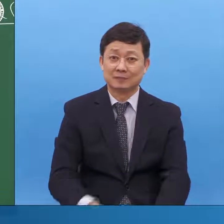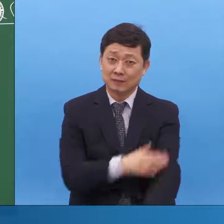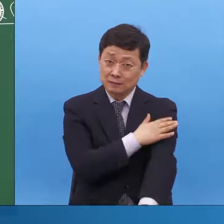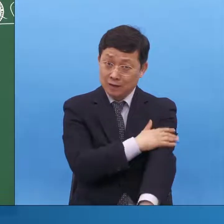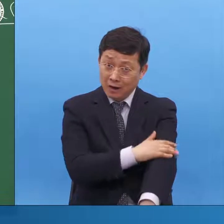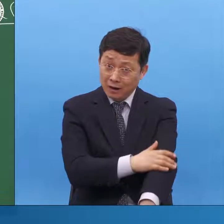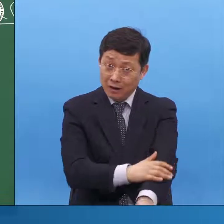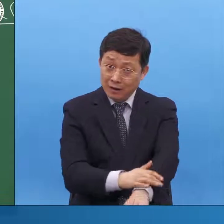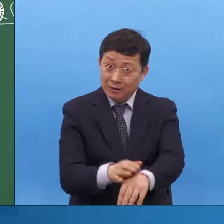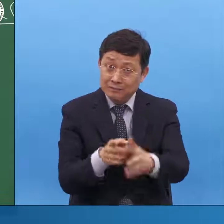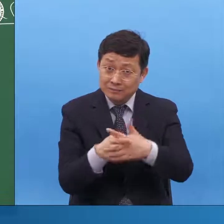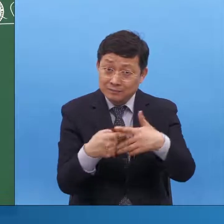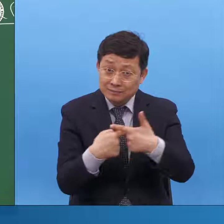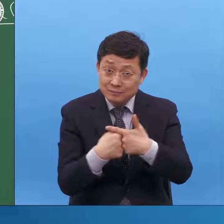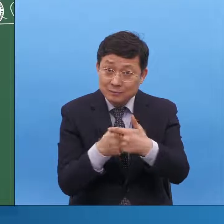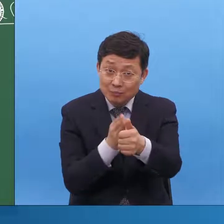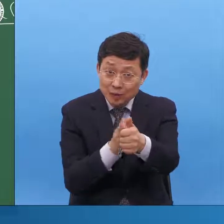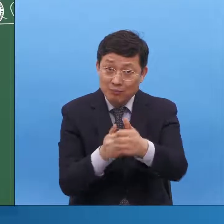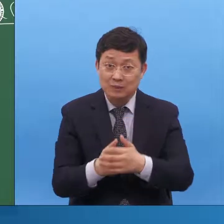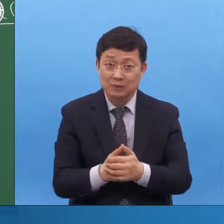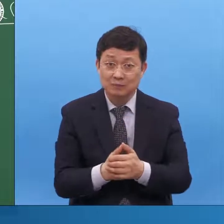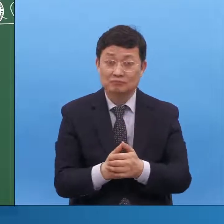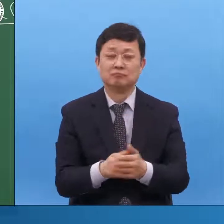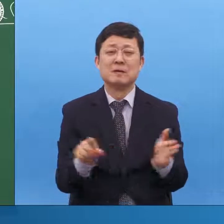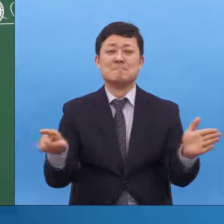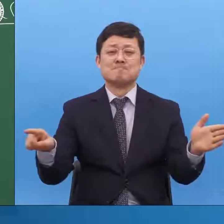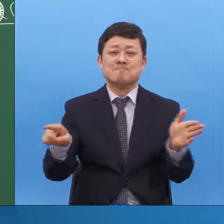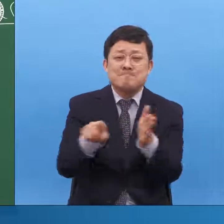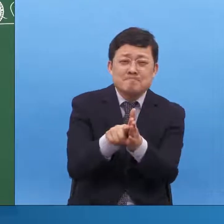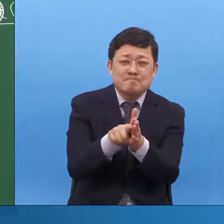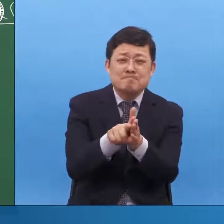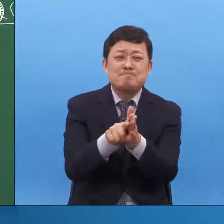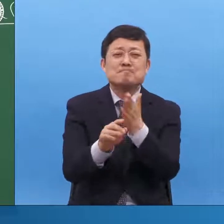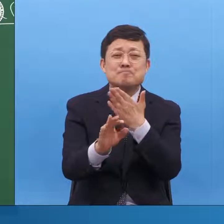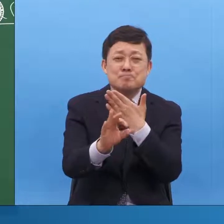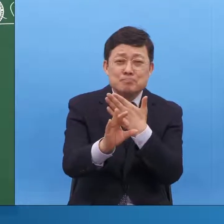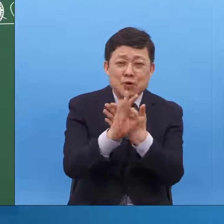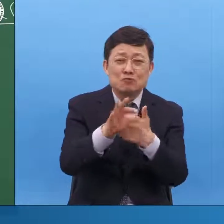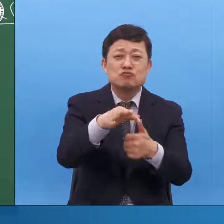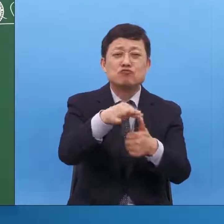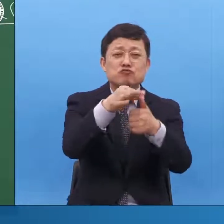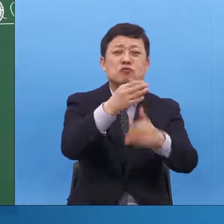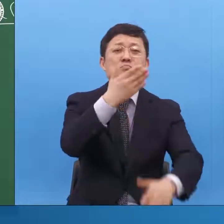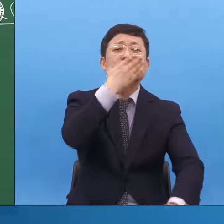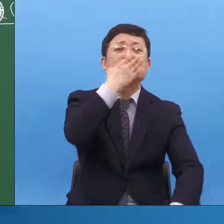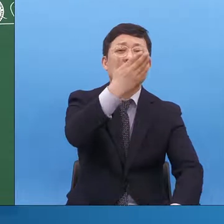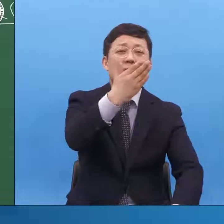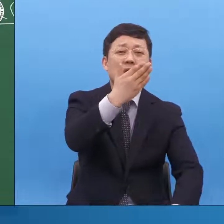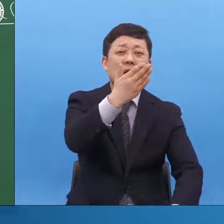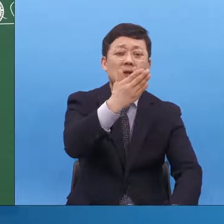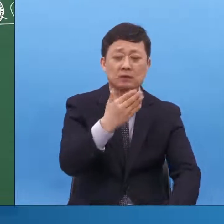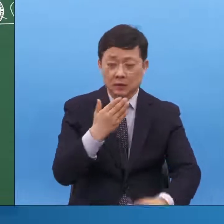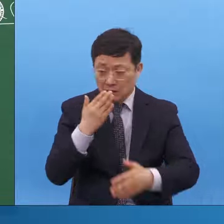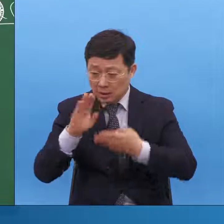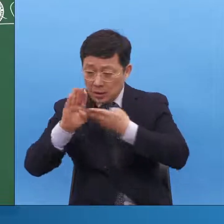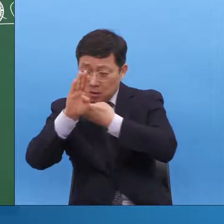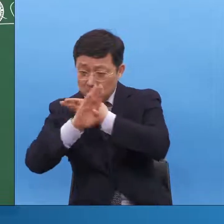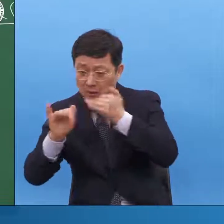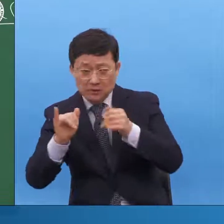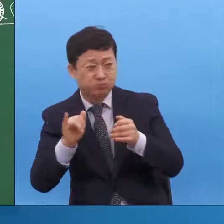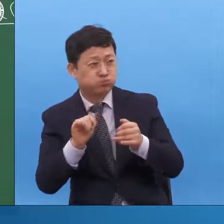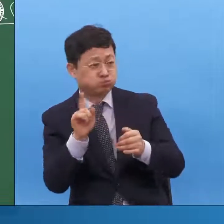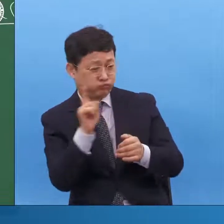됩니다. 믿음으로 구원받는다. 말 됩니까? That you receive salvation by faith, does that make any sense? 바리새인들이 말도 안 소리 하지 마라 그래요. And so the Jewish people said,